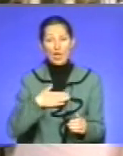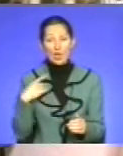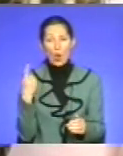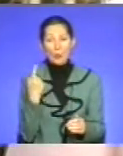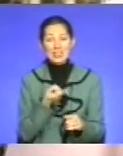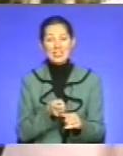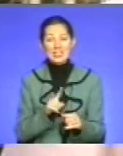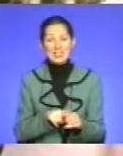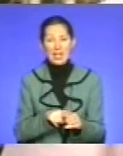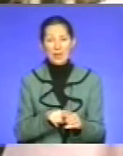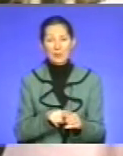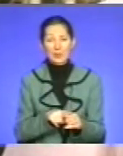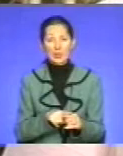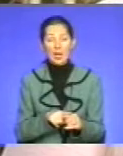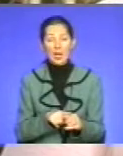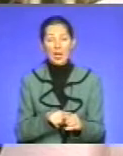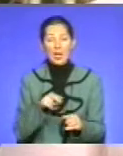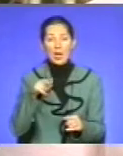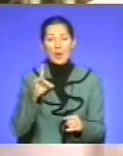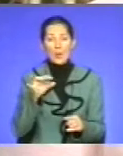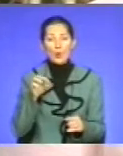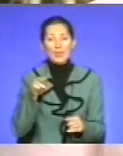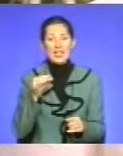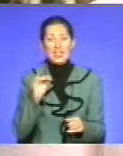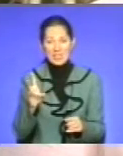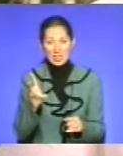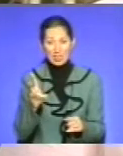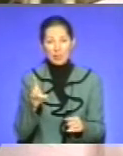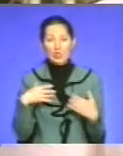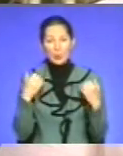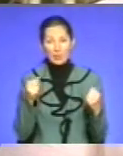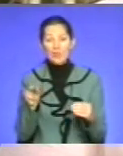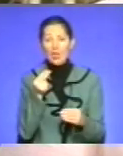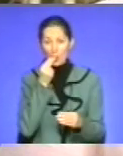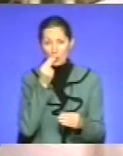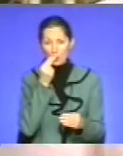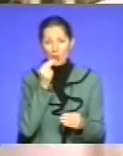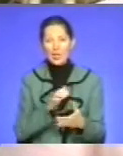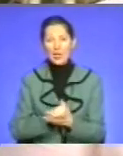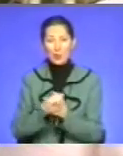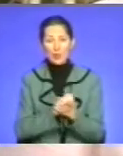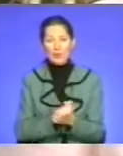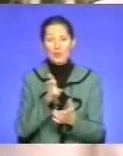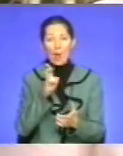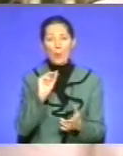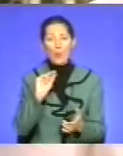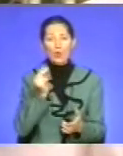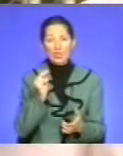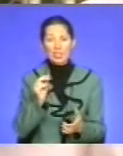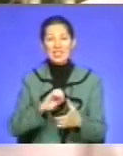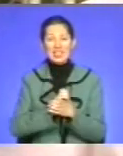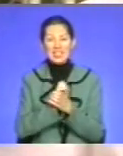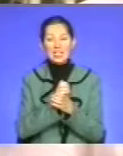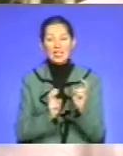це протеїнові концентрати, спортивне харчування – це товариство «Бучицький сирзавод».